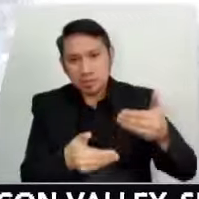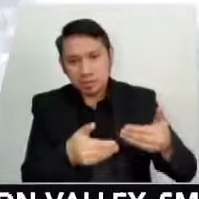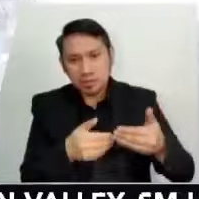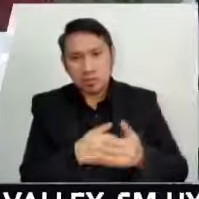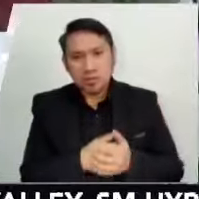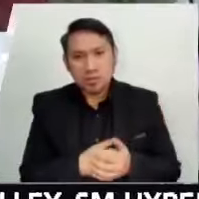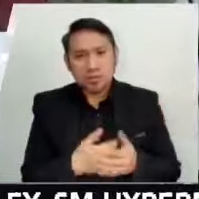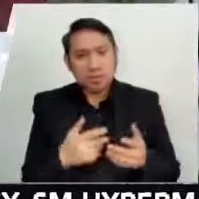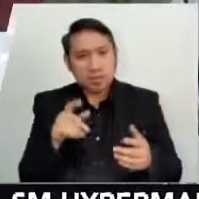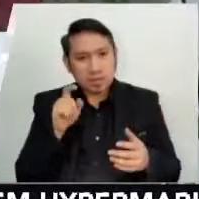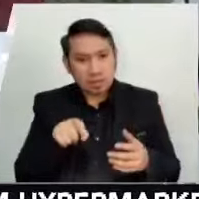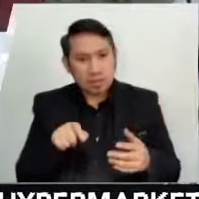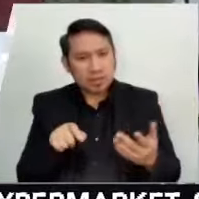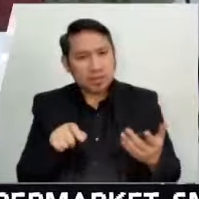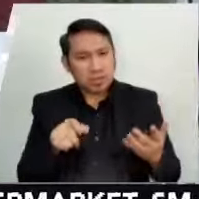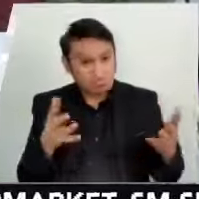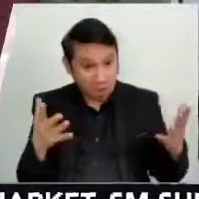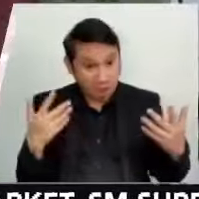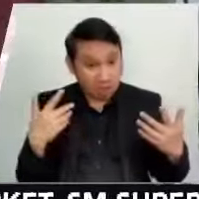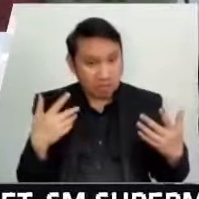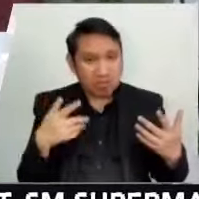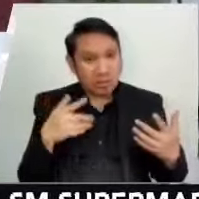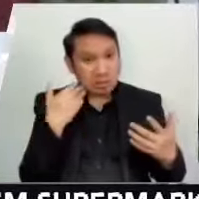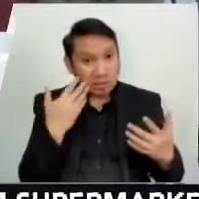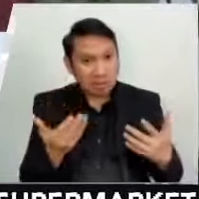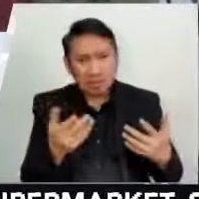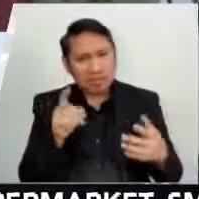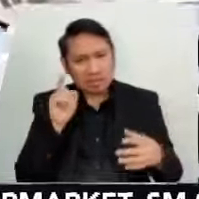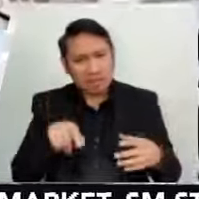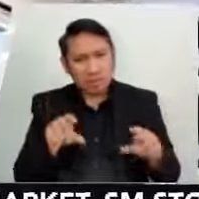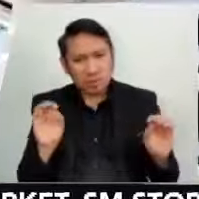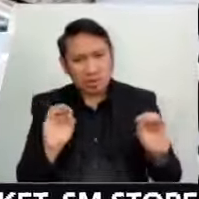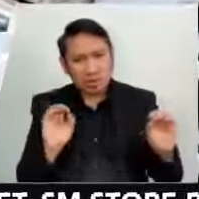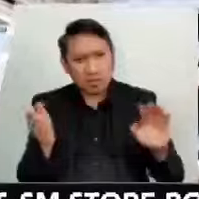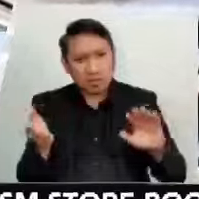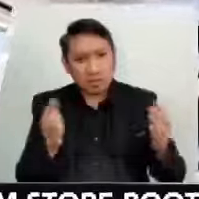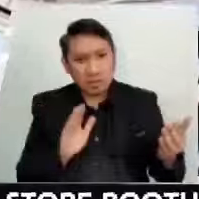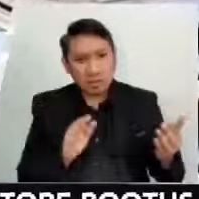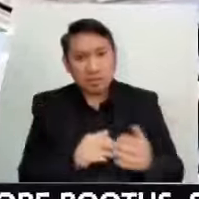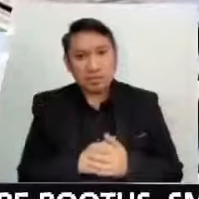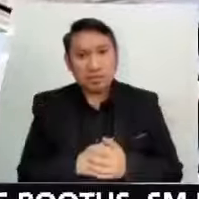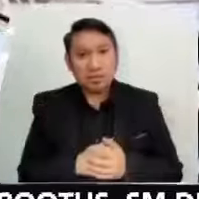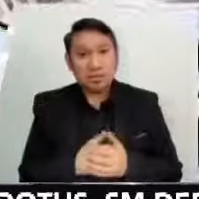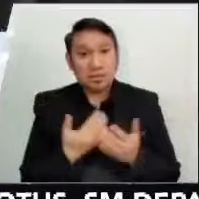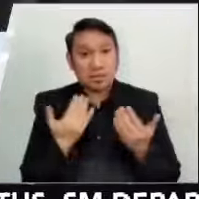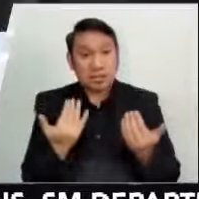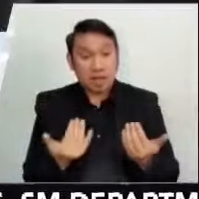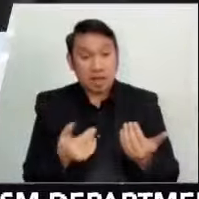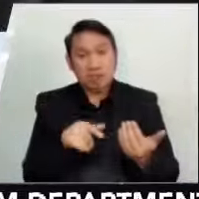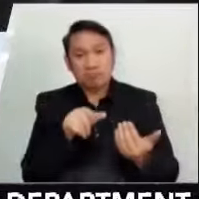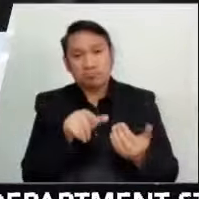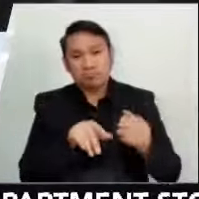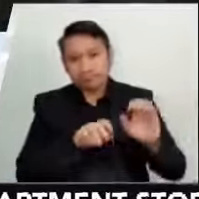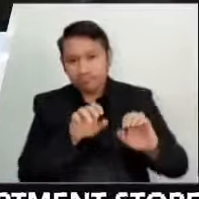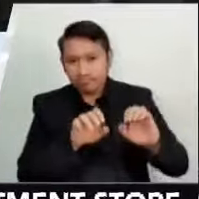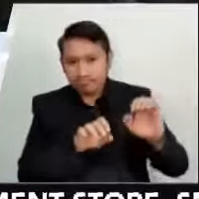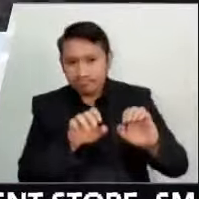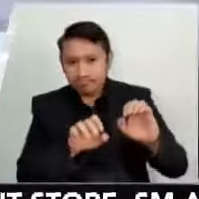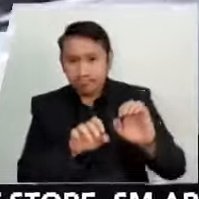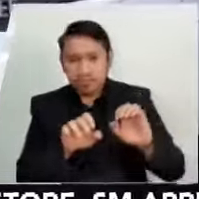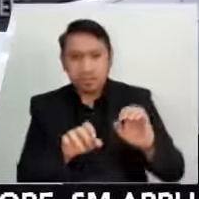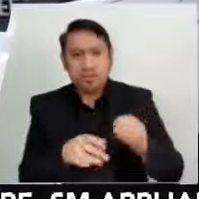walang casualty. Ang mga reklamo dadaan muna sa evaluation ng prosecutors bago isalang sa preliminary